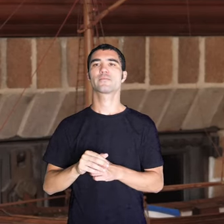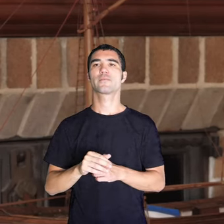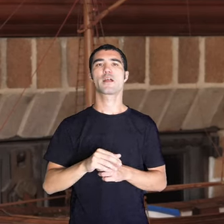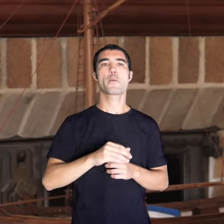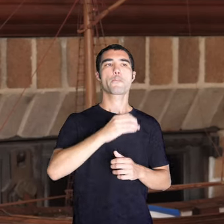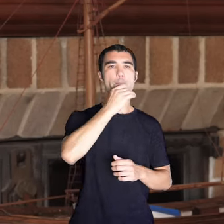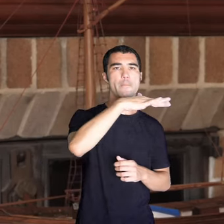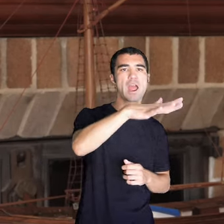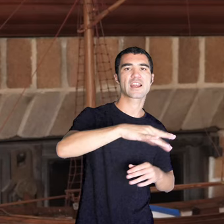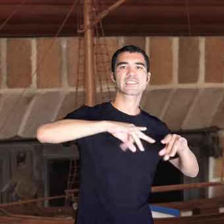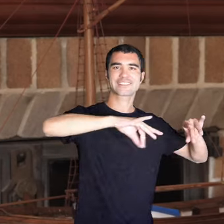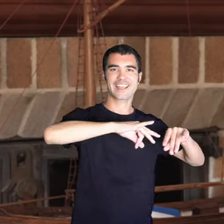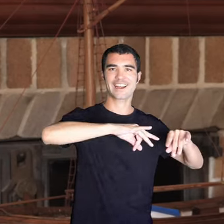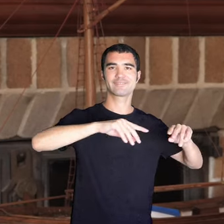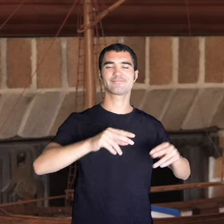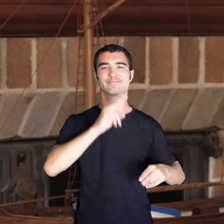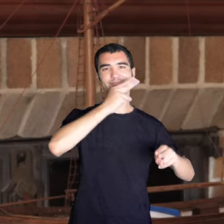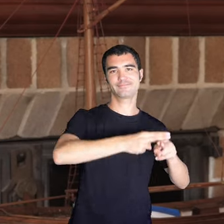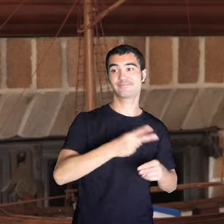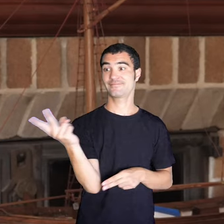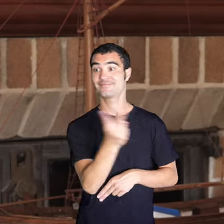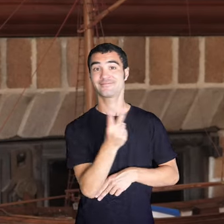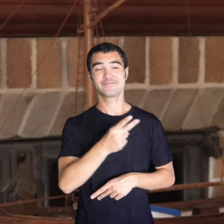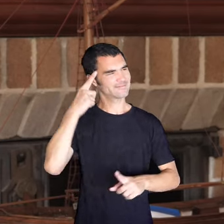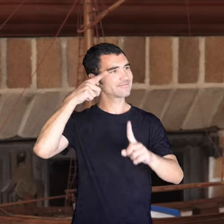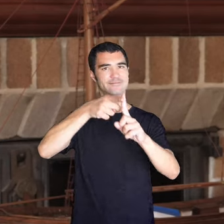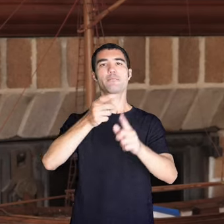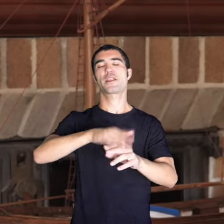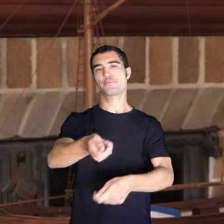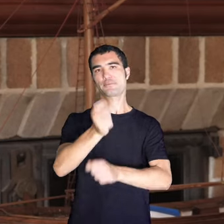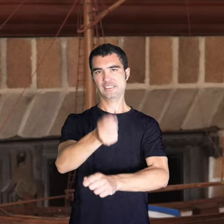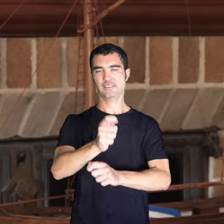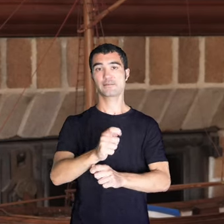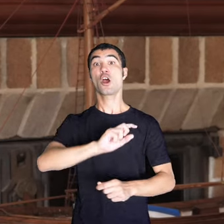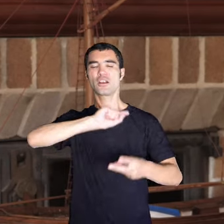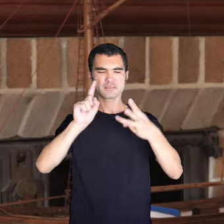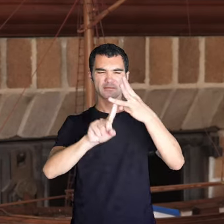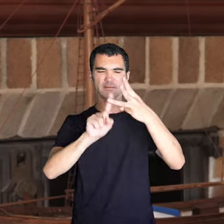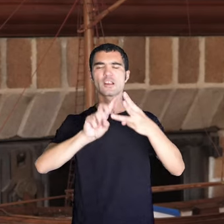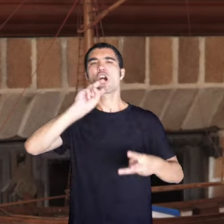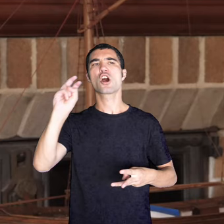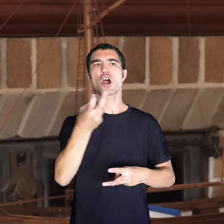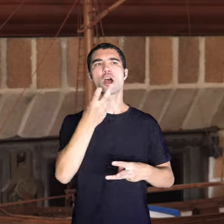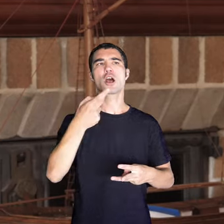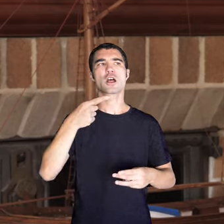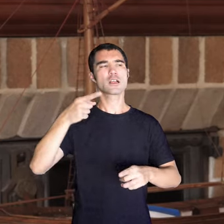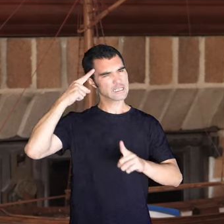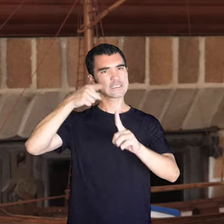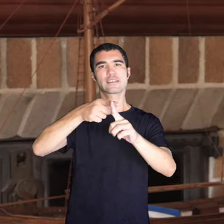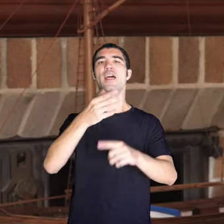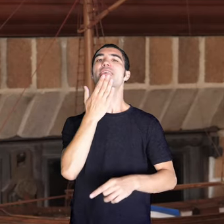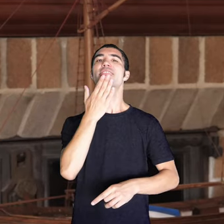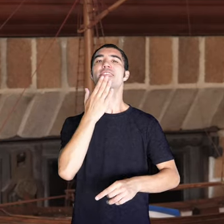el Mari Terra, aquests dos se dedicaven a la pesca, i després un altre que ja se va dedicar a la